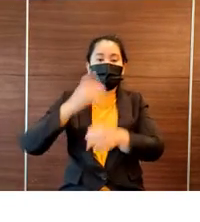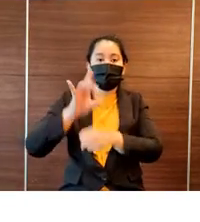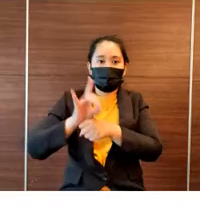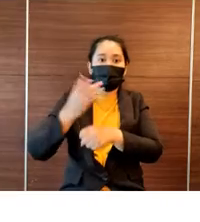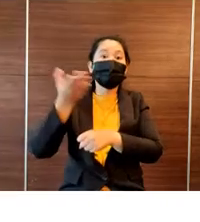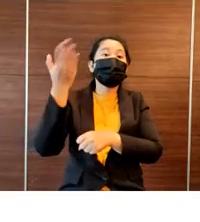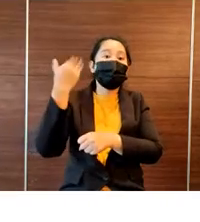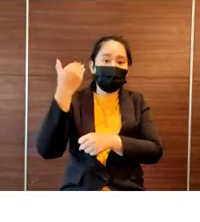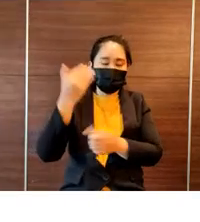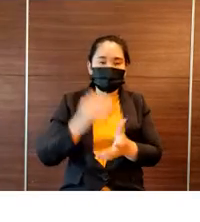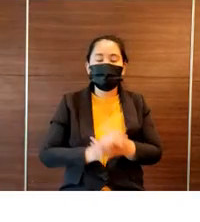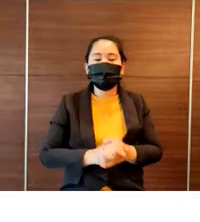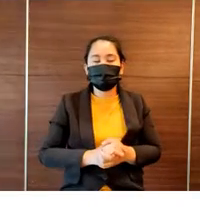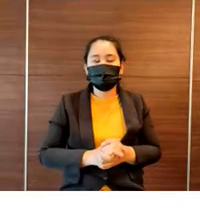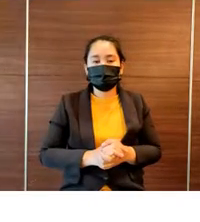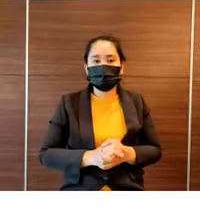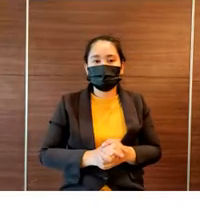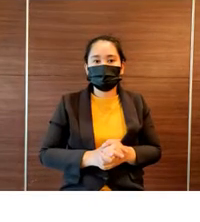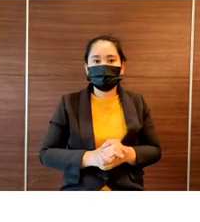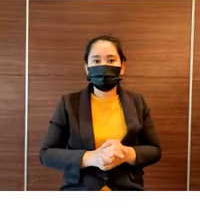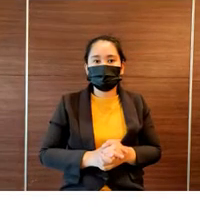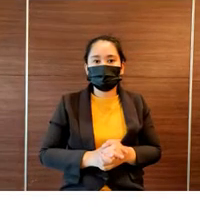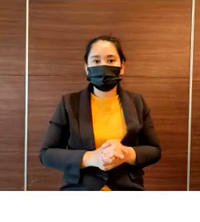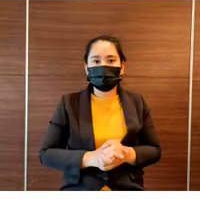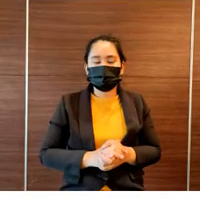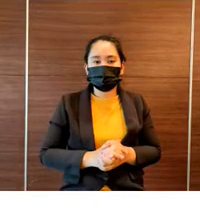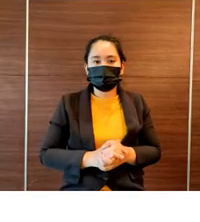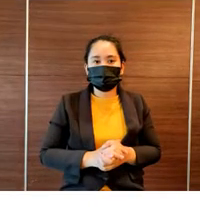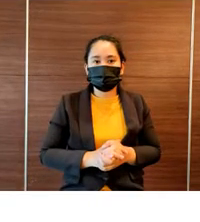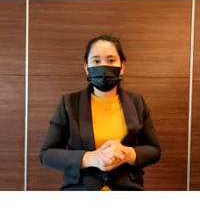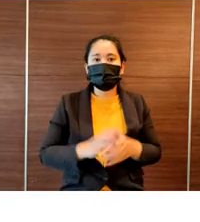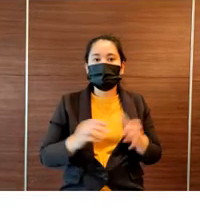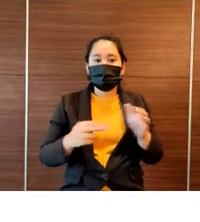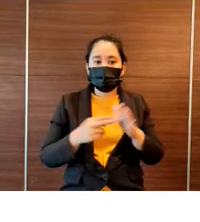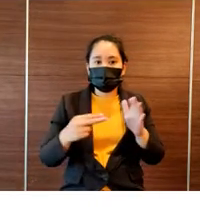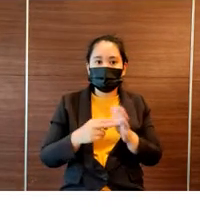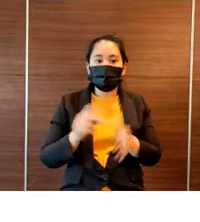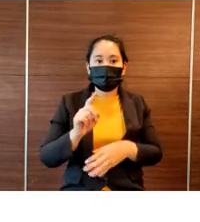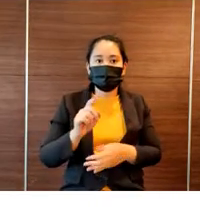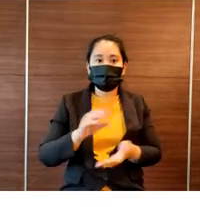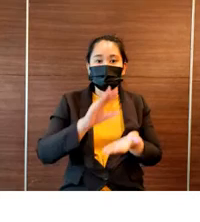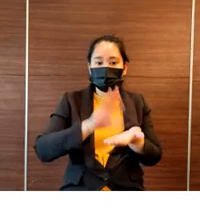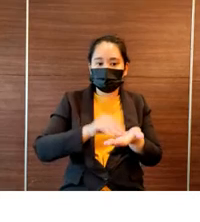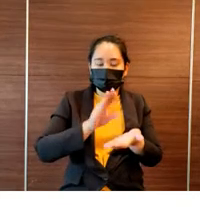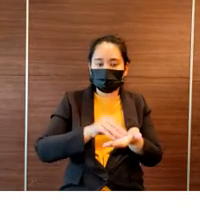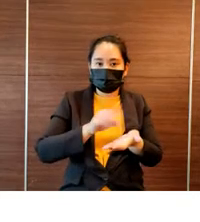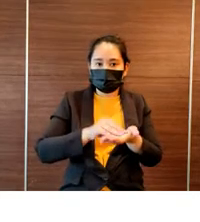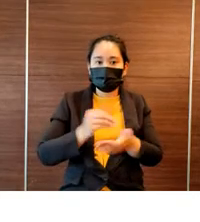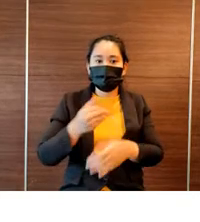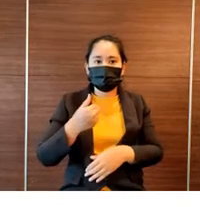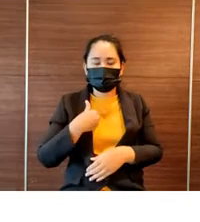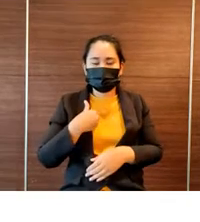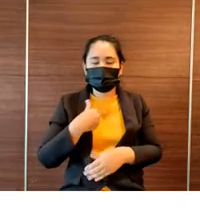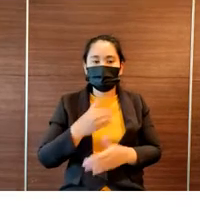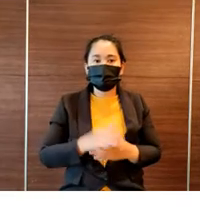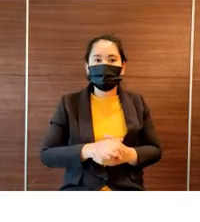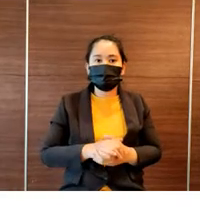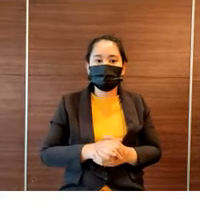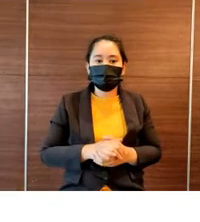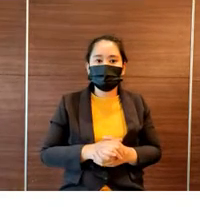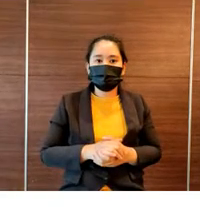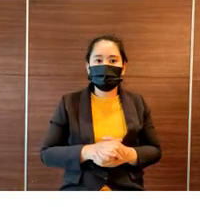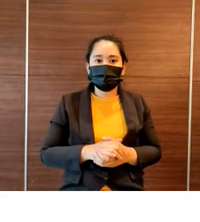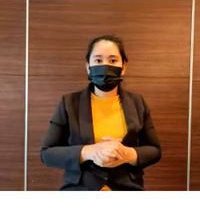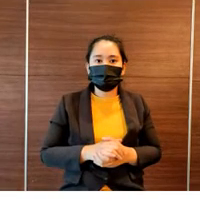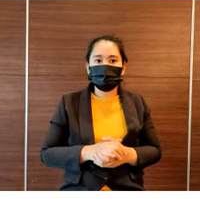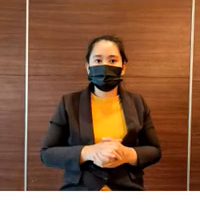ก็ทำข้อมูลแบบบ้านๆด้วยตัวฟ้าสีรุ้งเองเนี่ยก็มีคำถามสารเสพติด